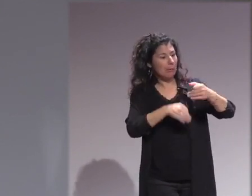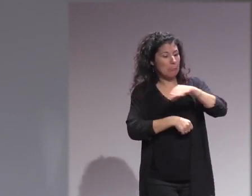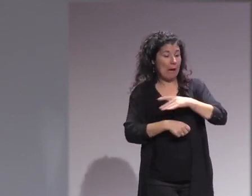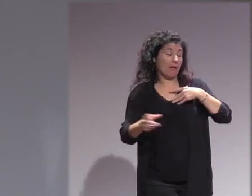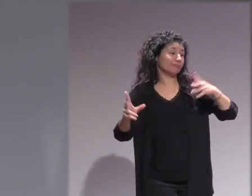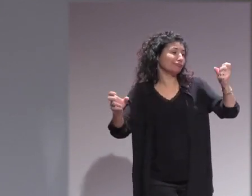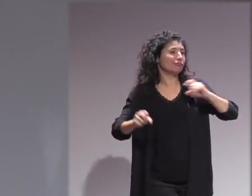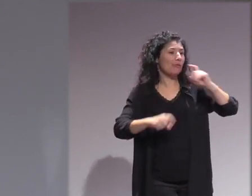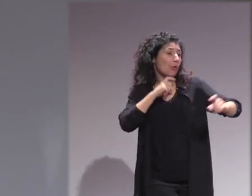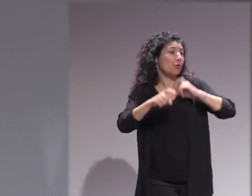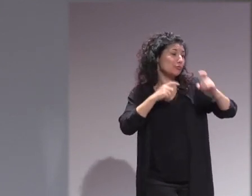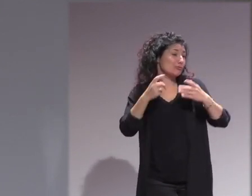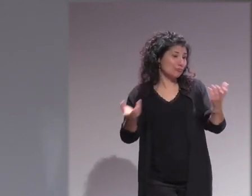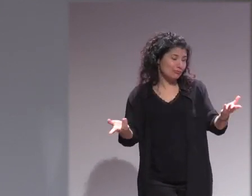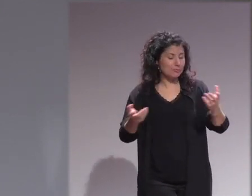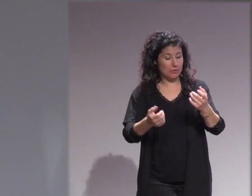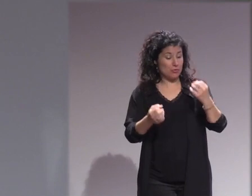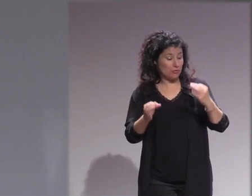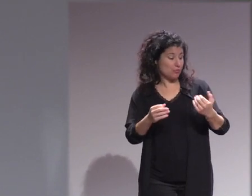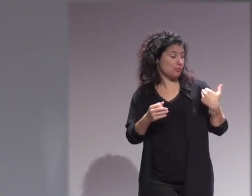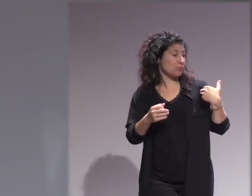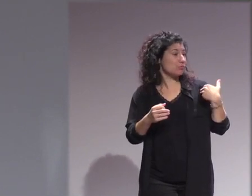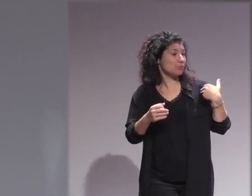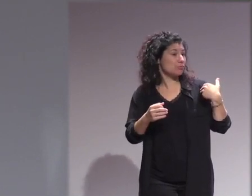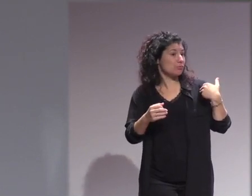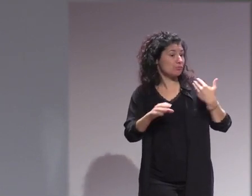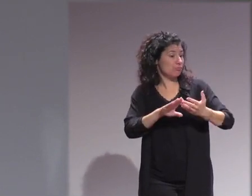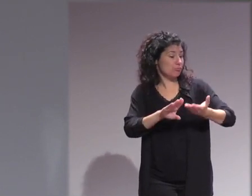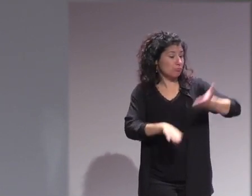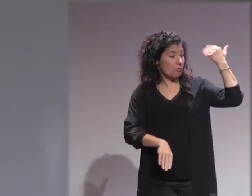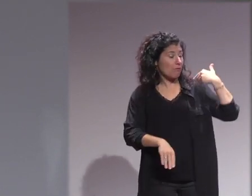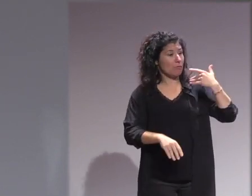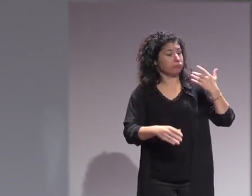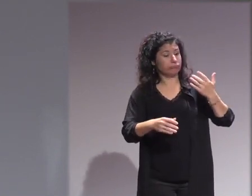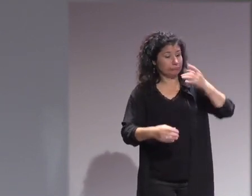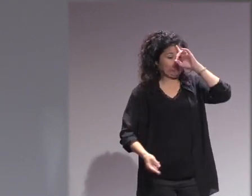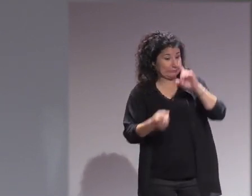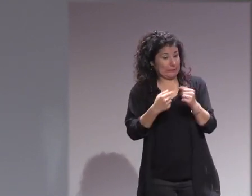autre sujet qui n'avait pas été abordé quasiment jusqu'à ce que les personnes adoptées investissent l'espace public,